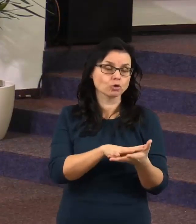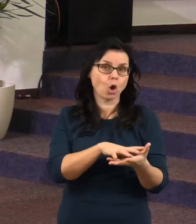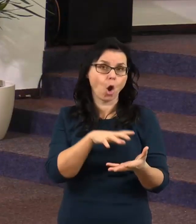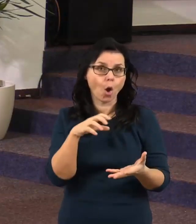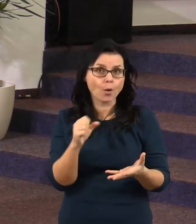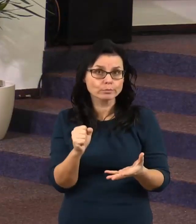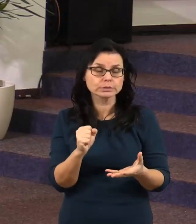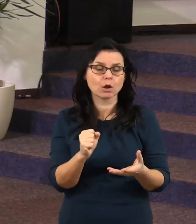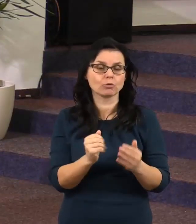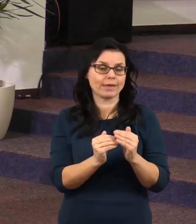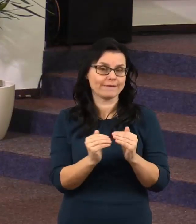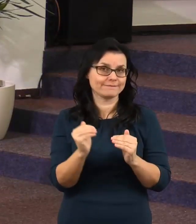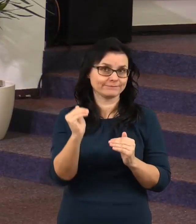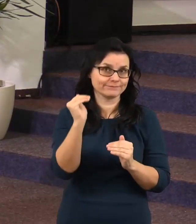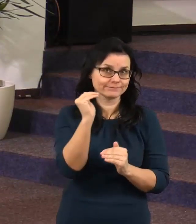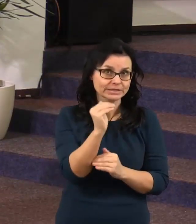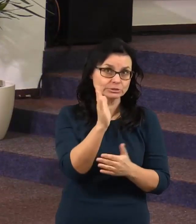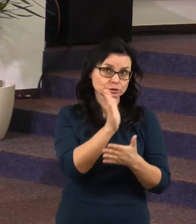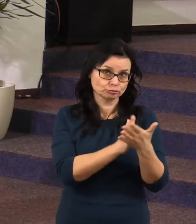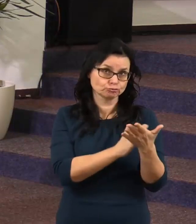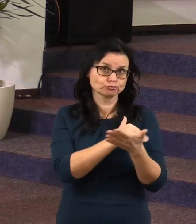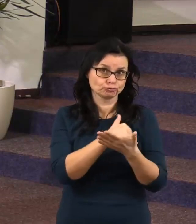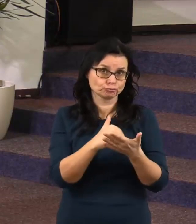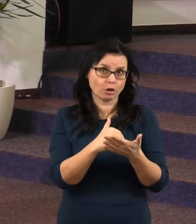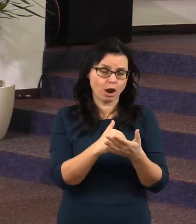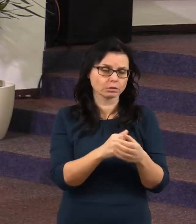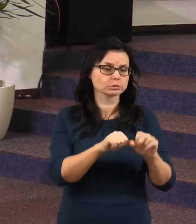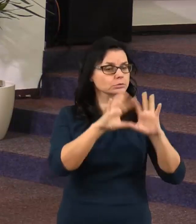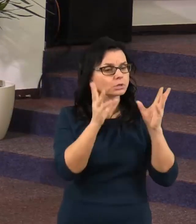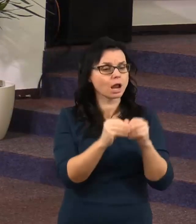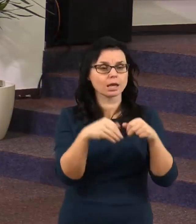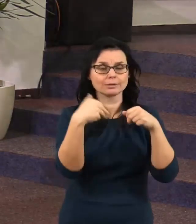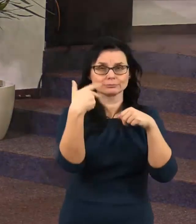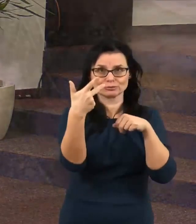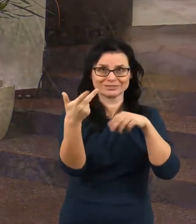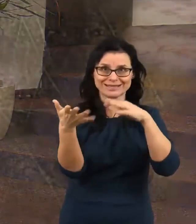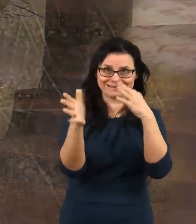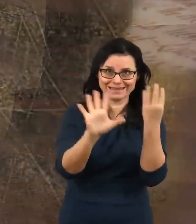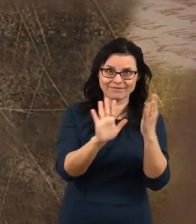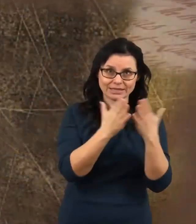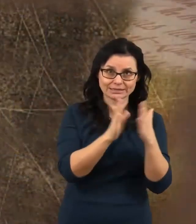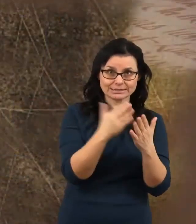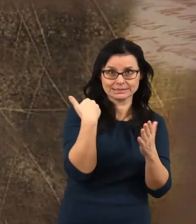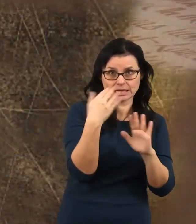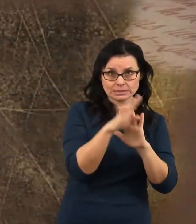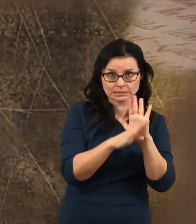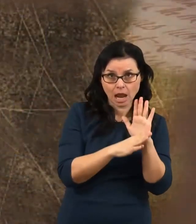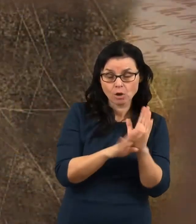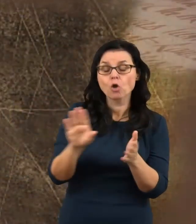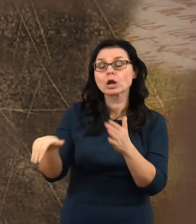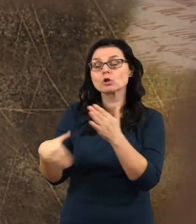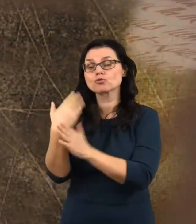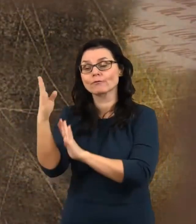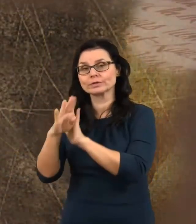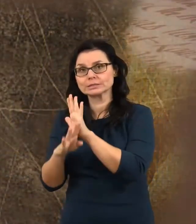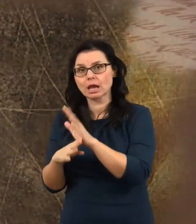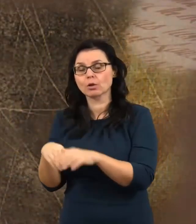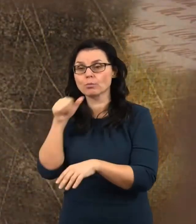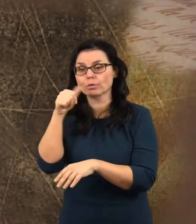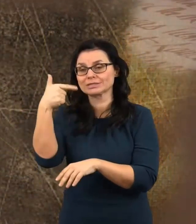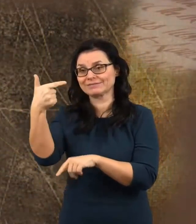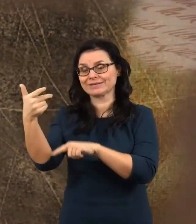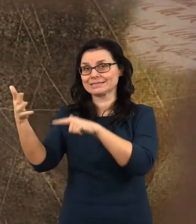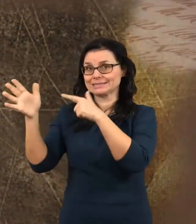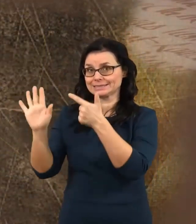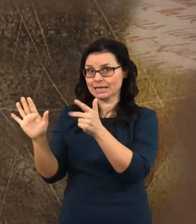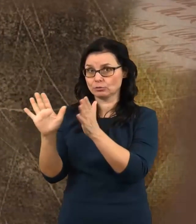větší část, 39 knih starého zákona, zatímco nový zákon má jenom 27